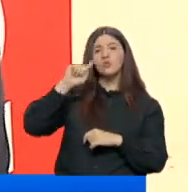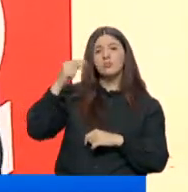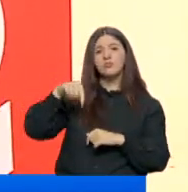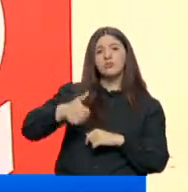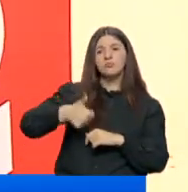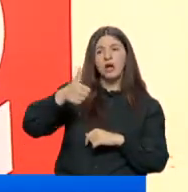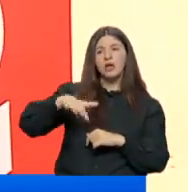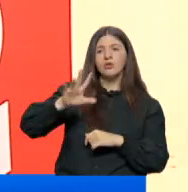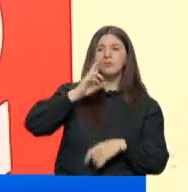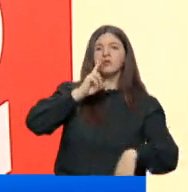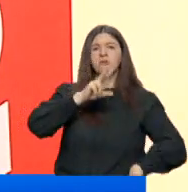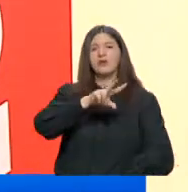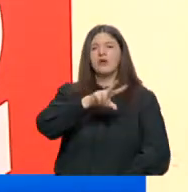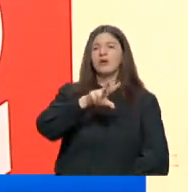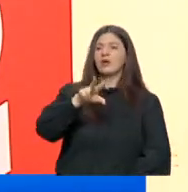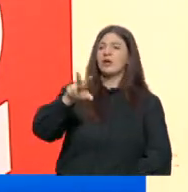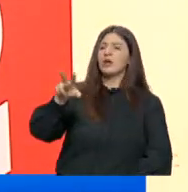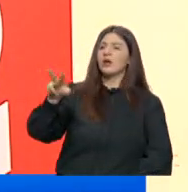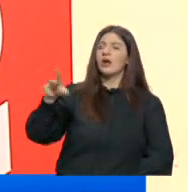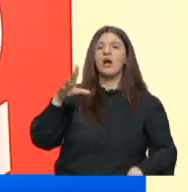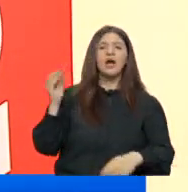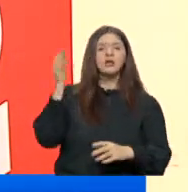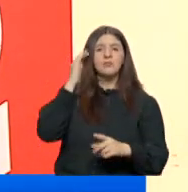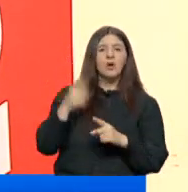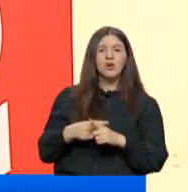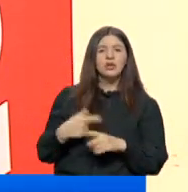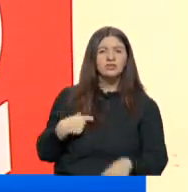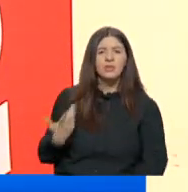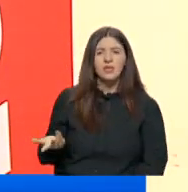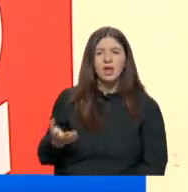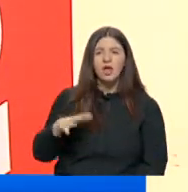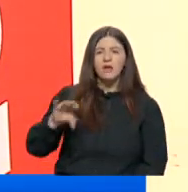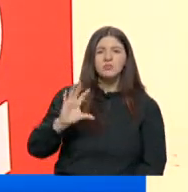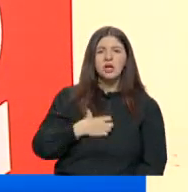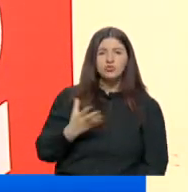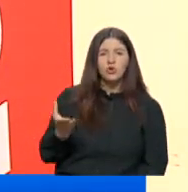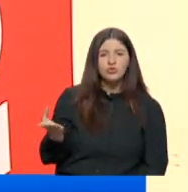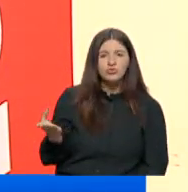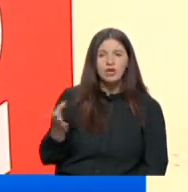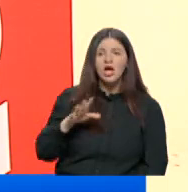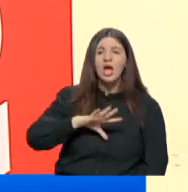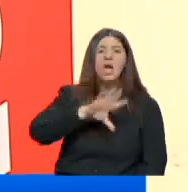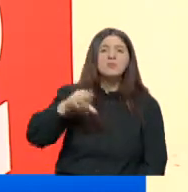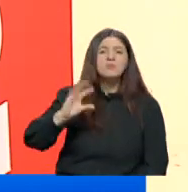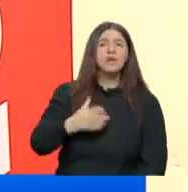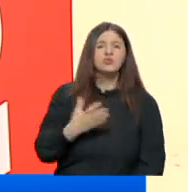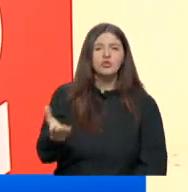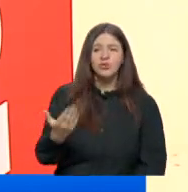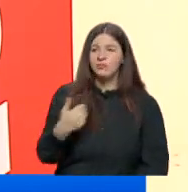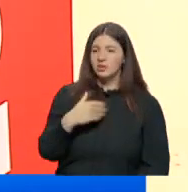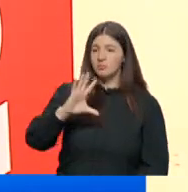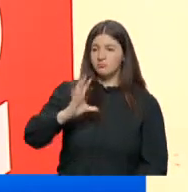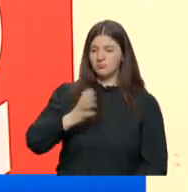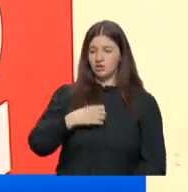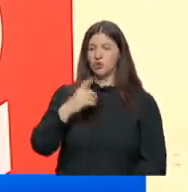bugünkü bakanlara şöyle bir baktığınızda en temel ortak özellikleri ne? Hepsi patron. Hepsi patron. Şimdi biz